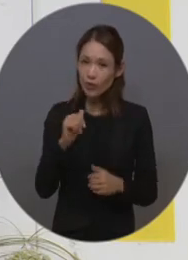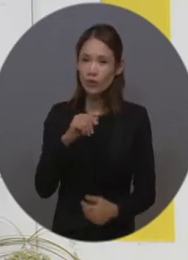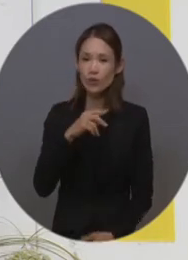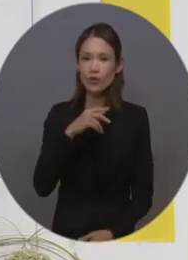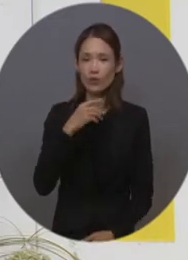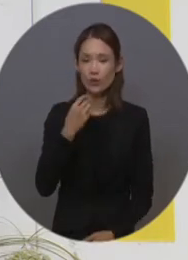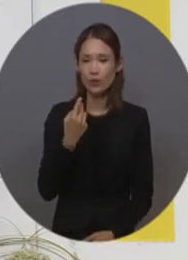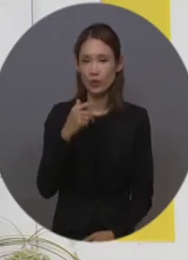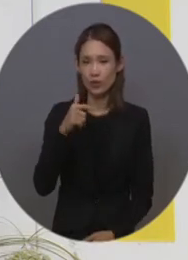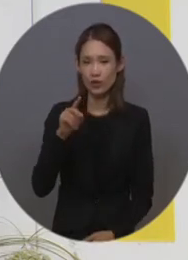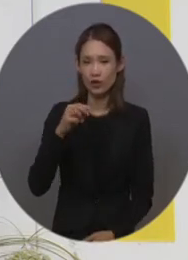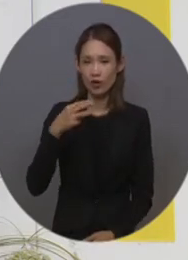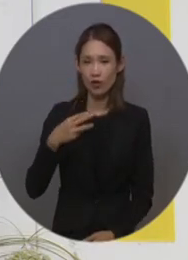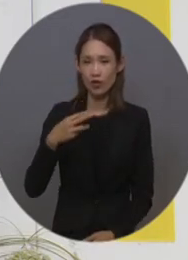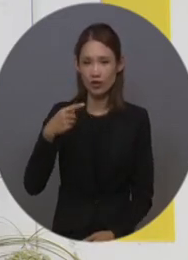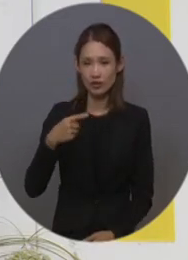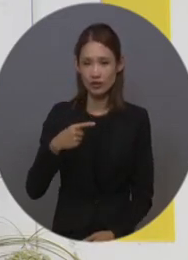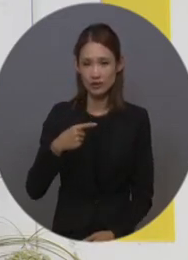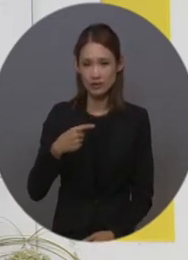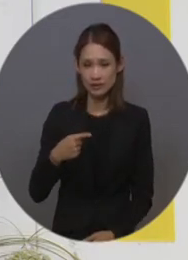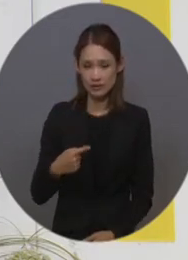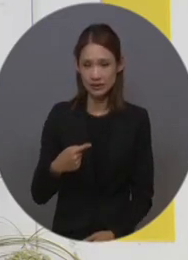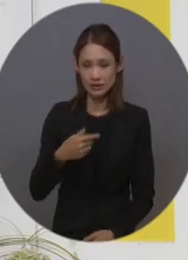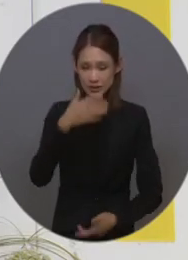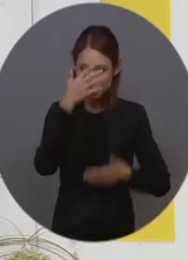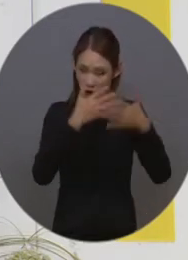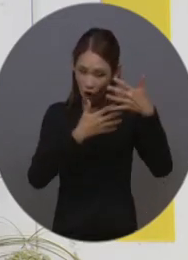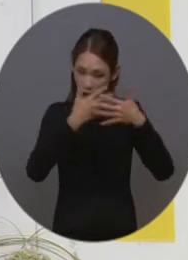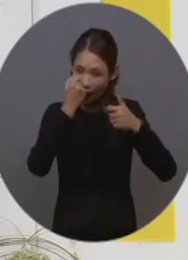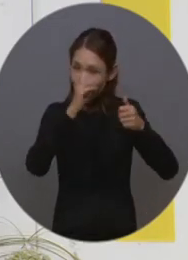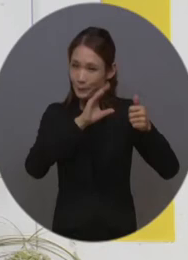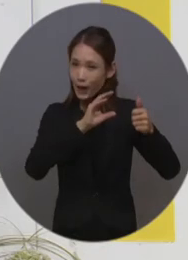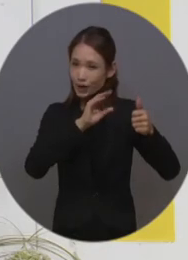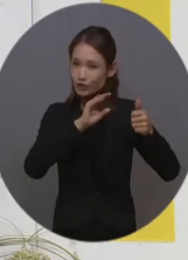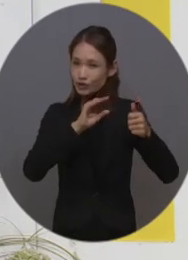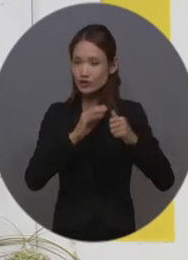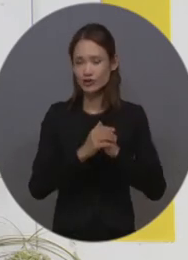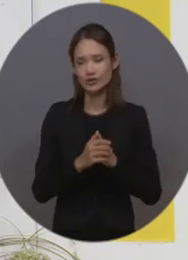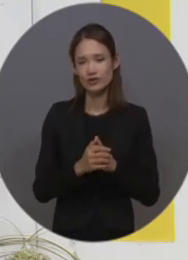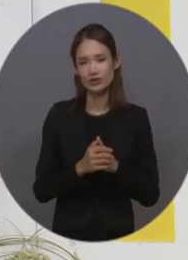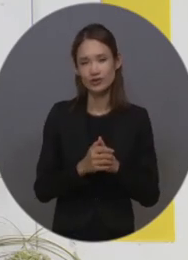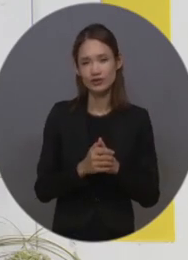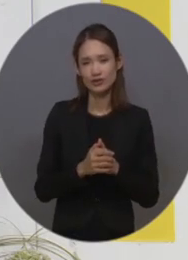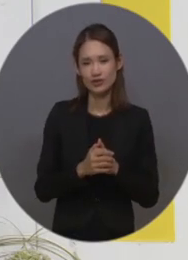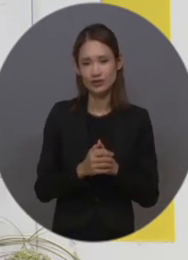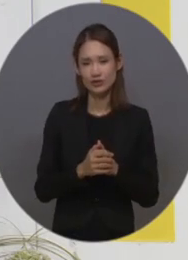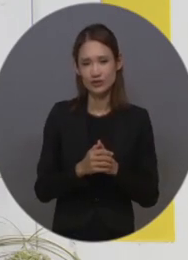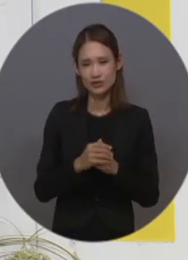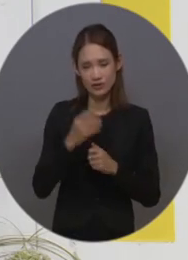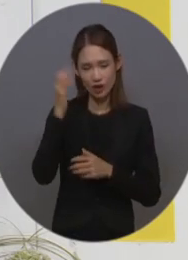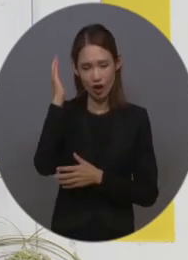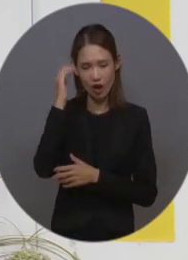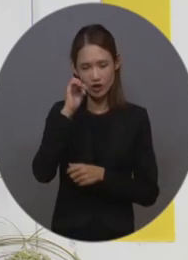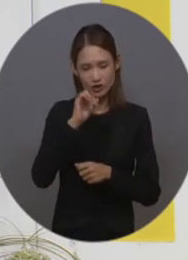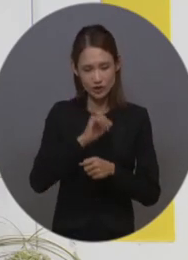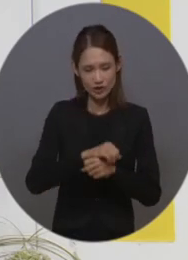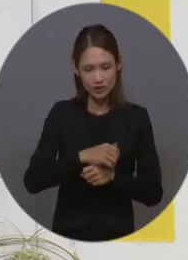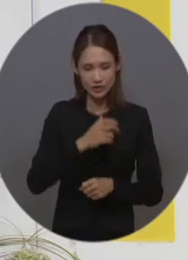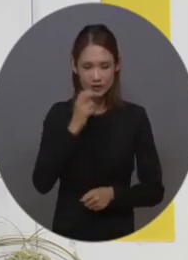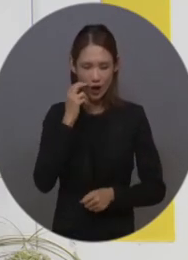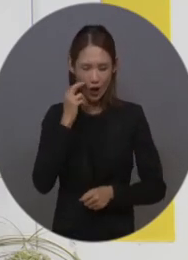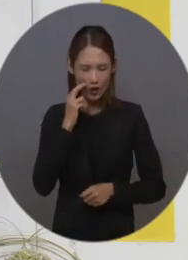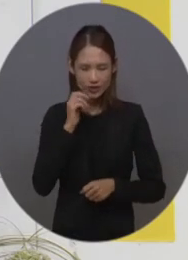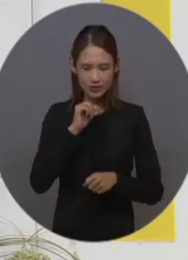네. 네, 그 영화 배우 출신의 대통령인데 네, 연설도 잘하고 연설도 잘하고 있고. 국민들한테 상당히 네. 아주